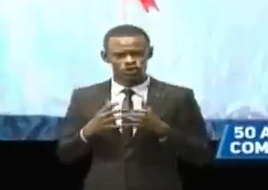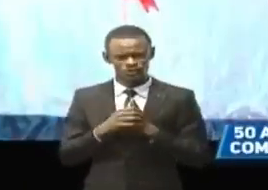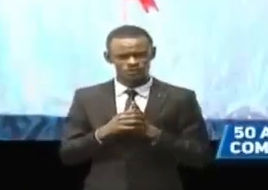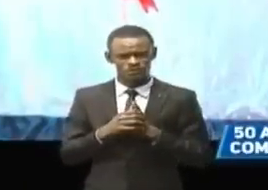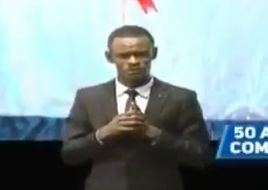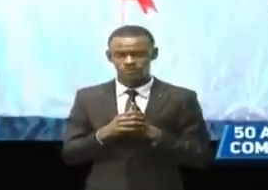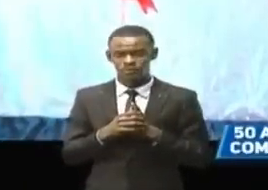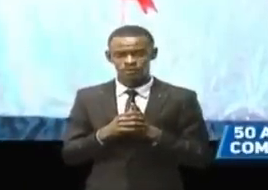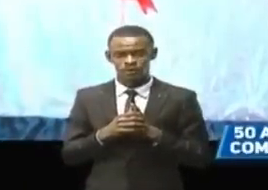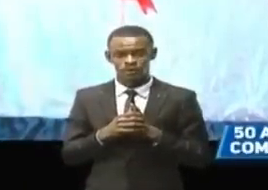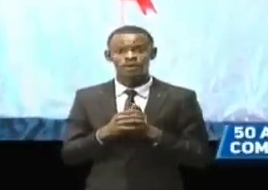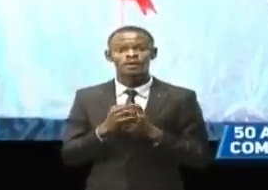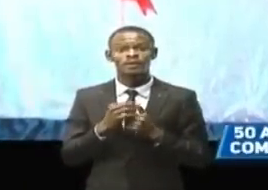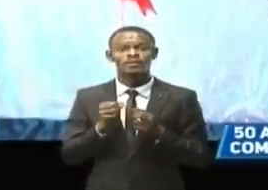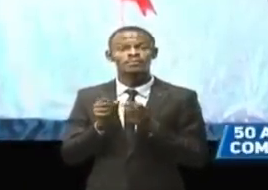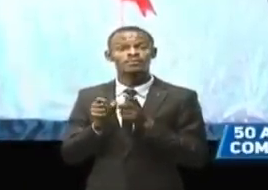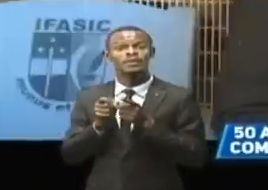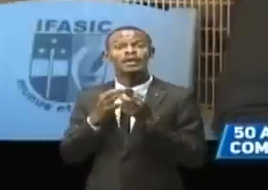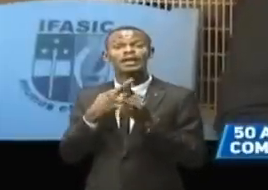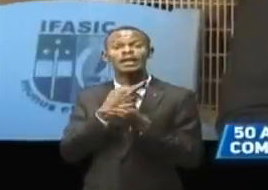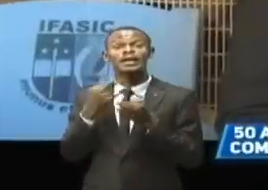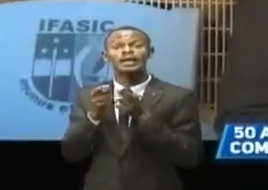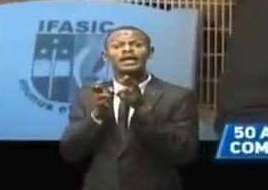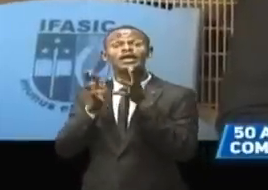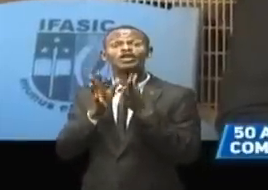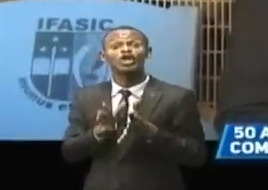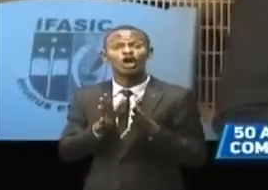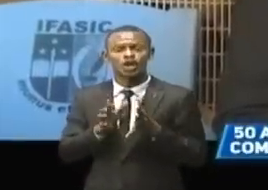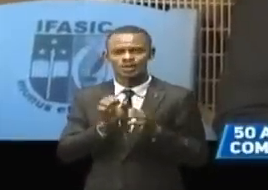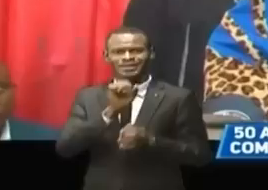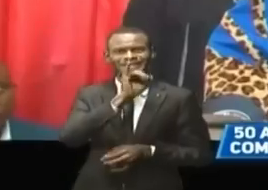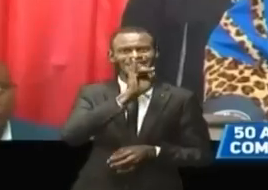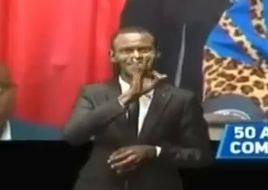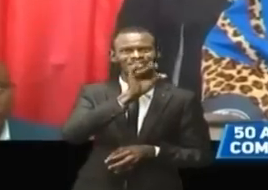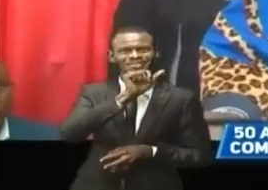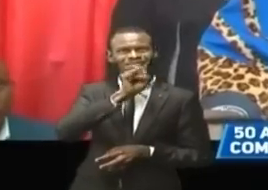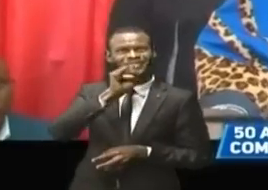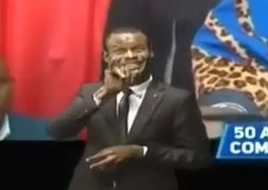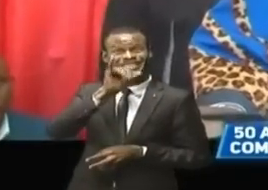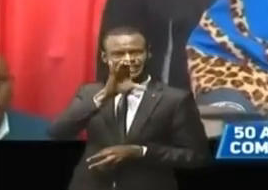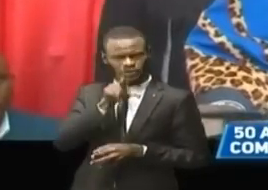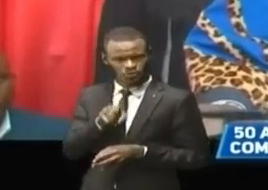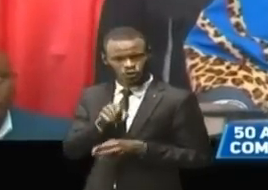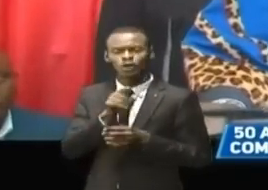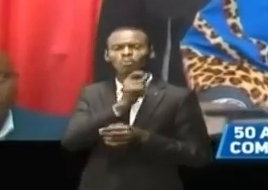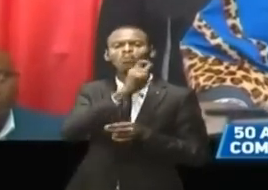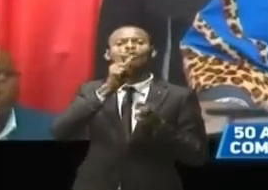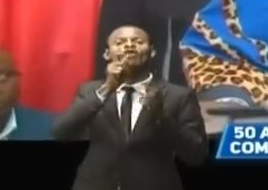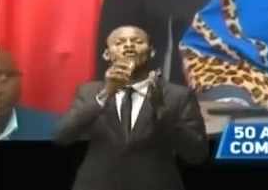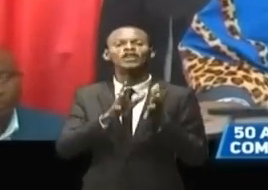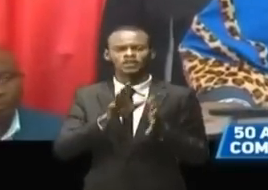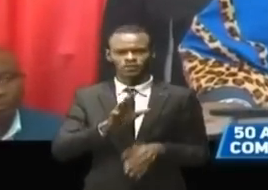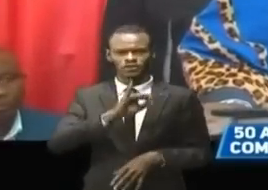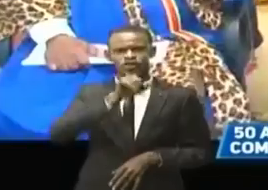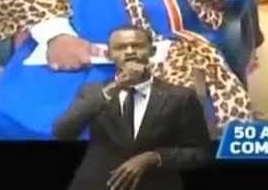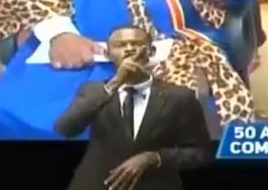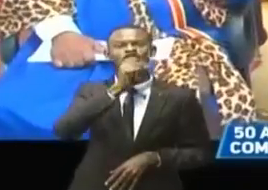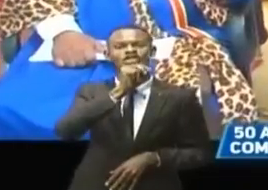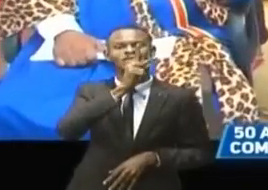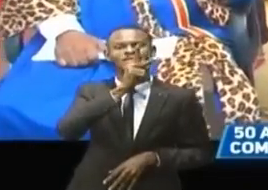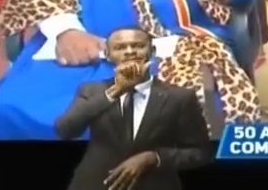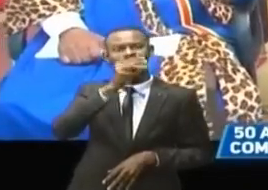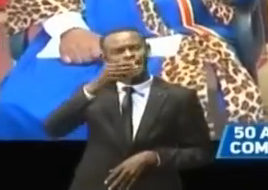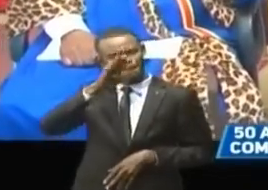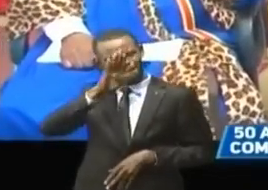Entouré du comité de gestion au terme de cette première cérémonie, le professeur Jean Kambay Boitcha fait l'historique de cette maison